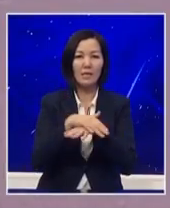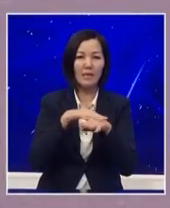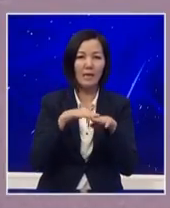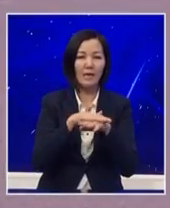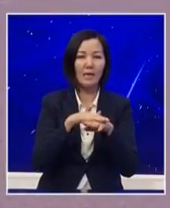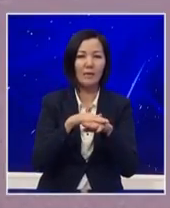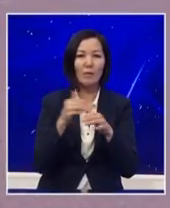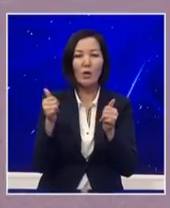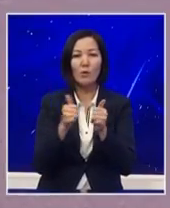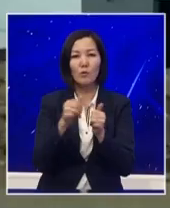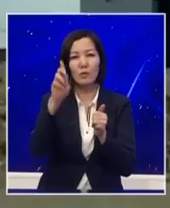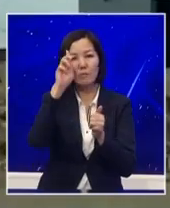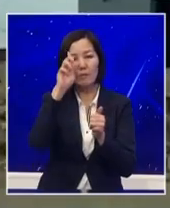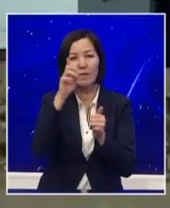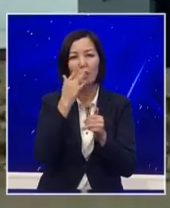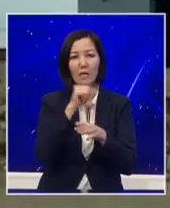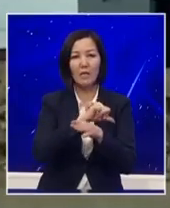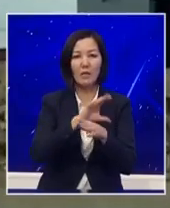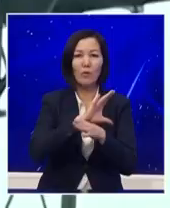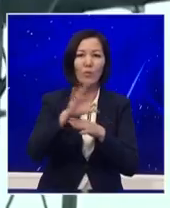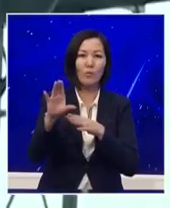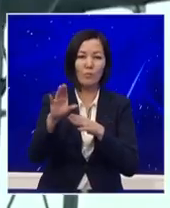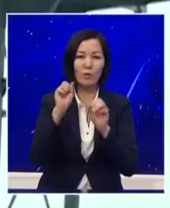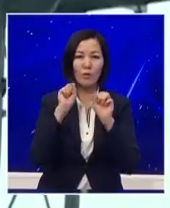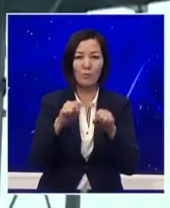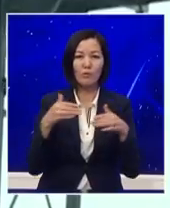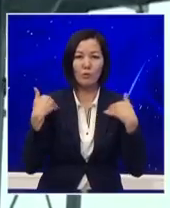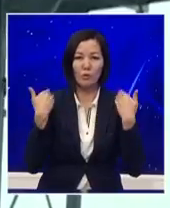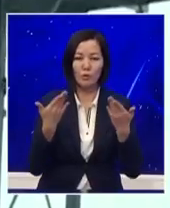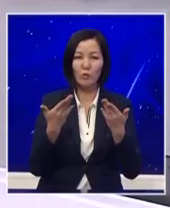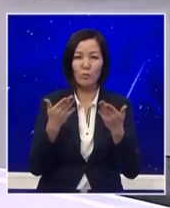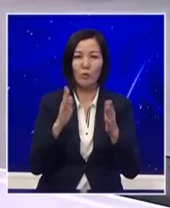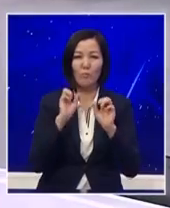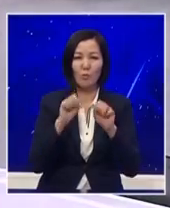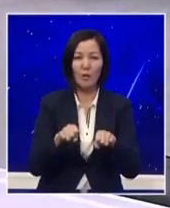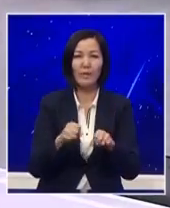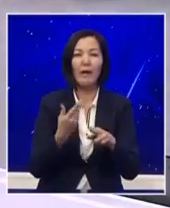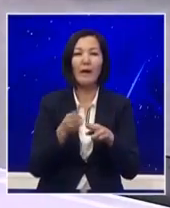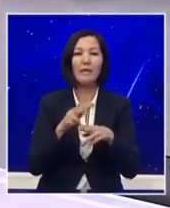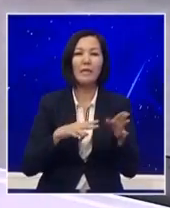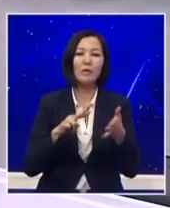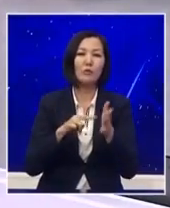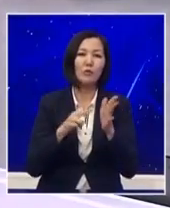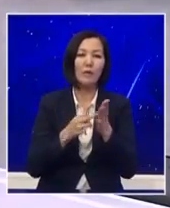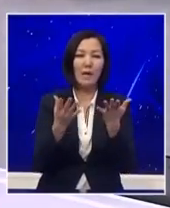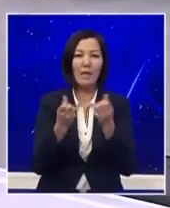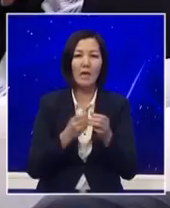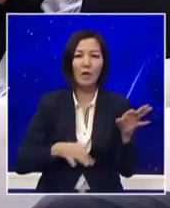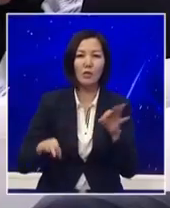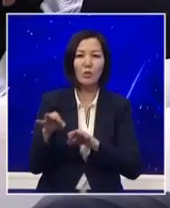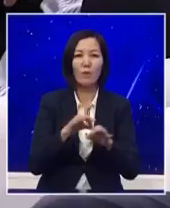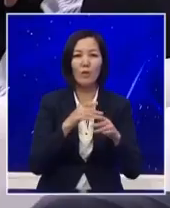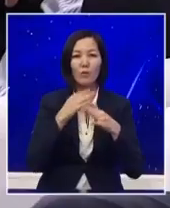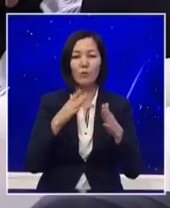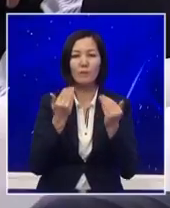ғана емес, көршілес мемлекеттерге де сапалы отандық өнімді ұсынуға мүмкіндік береді. Айта кетейік, жоспарға алынған жобалардың басым